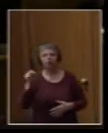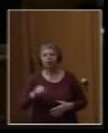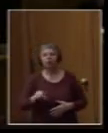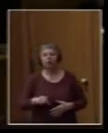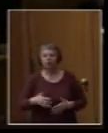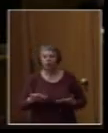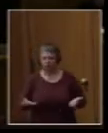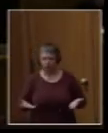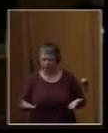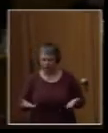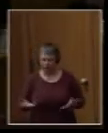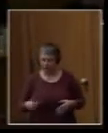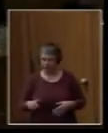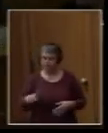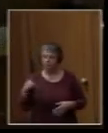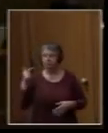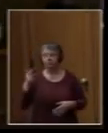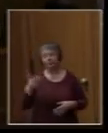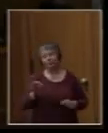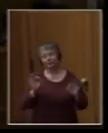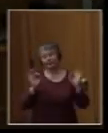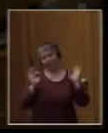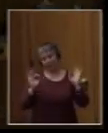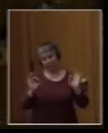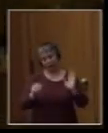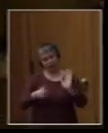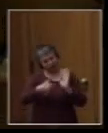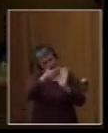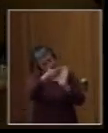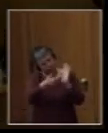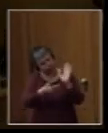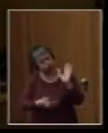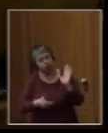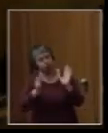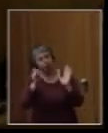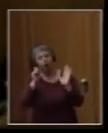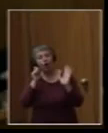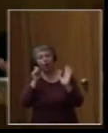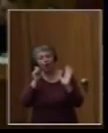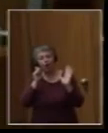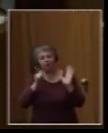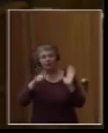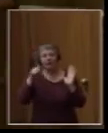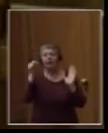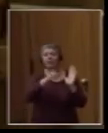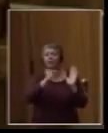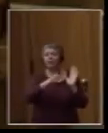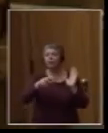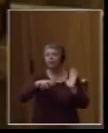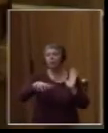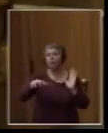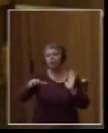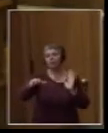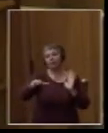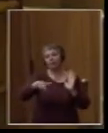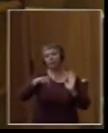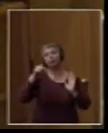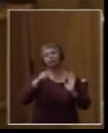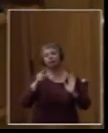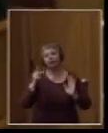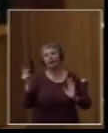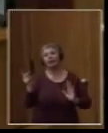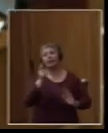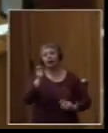στους χαιρετισμούς είχε περιληφθεί και η Αντιπεριφερειάρχης Κοινωνικής Πολιτικής στην Αττική, η κυρία